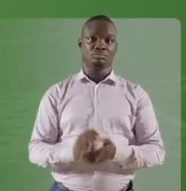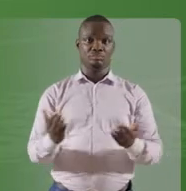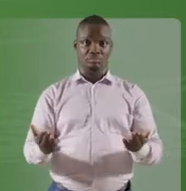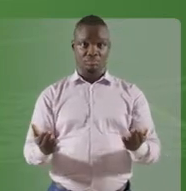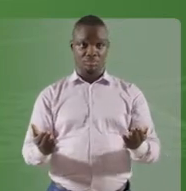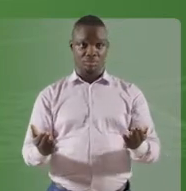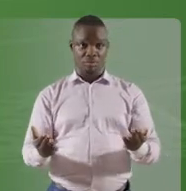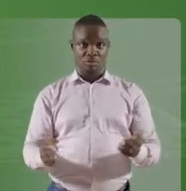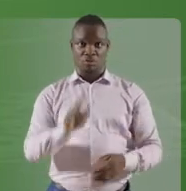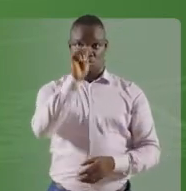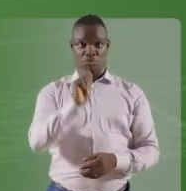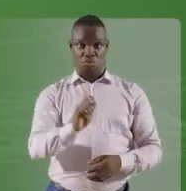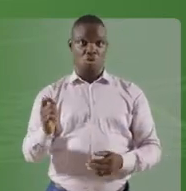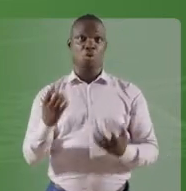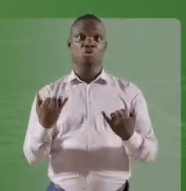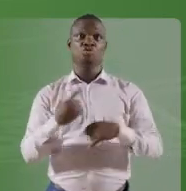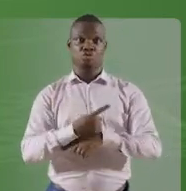Le deuxième point,